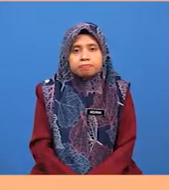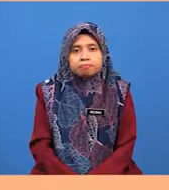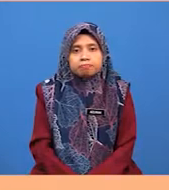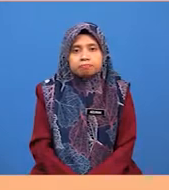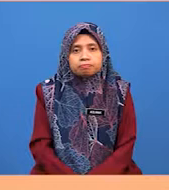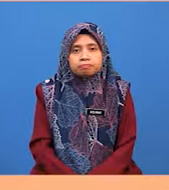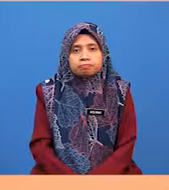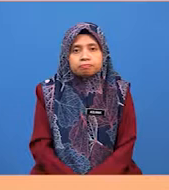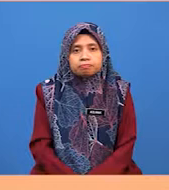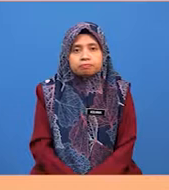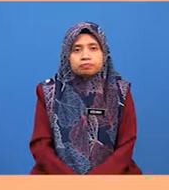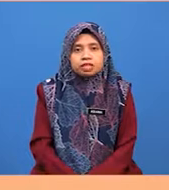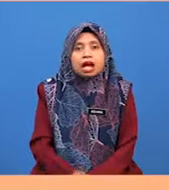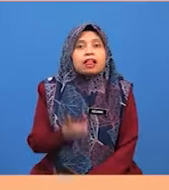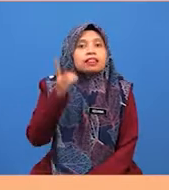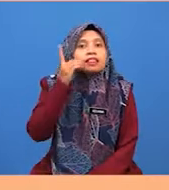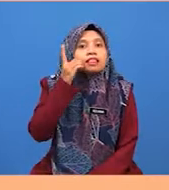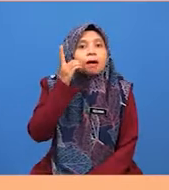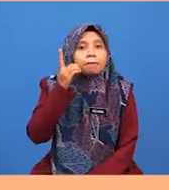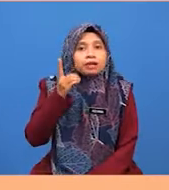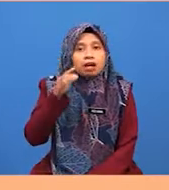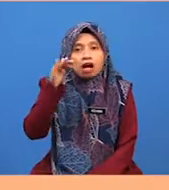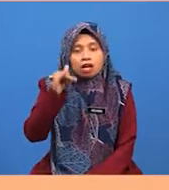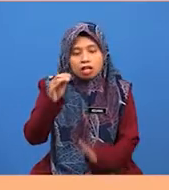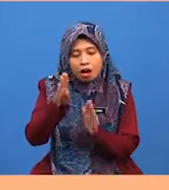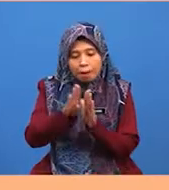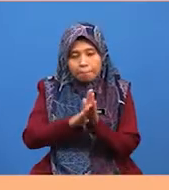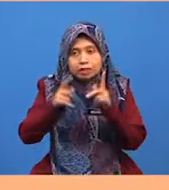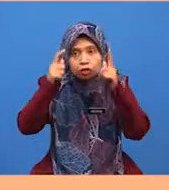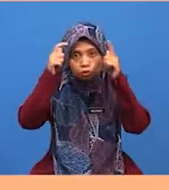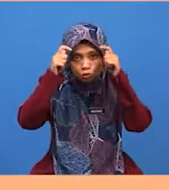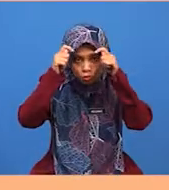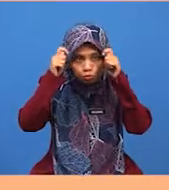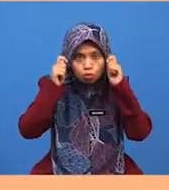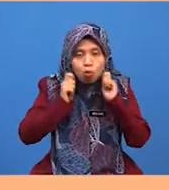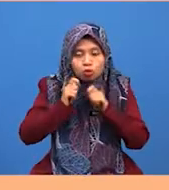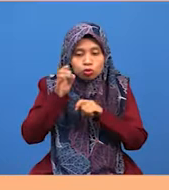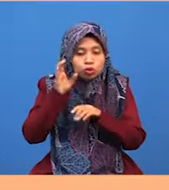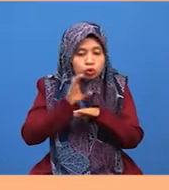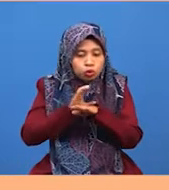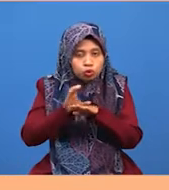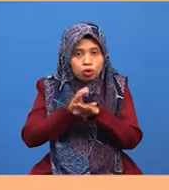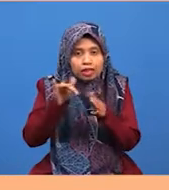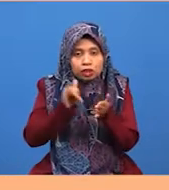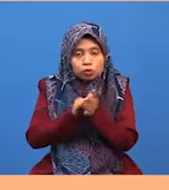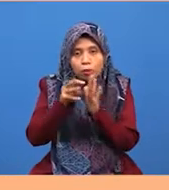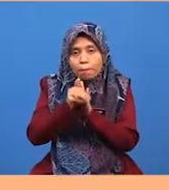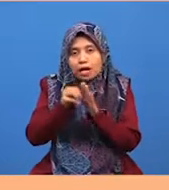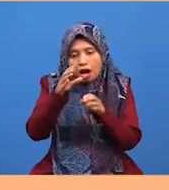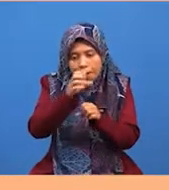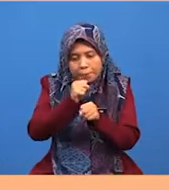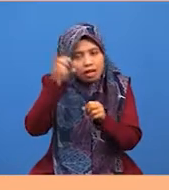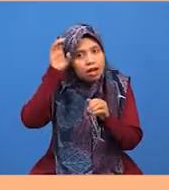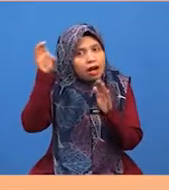pandai murid-murid. Damia yang bertudung coklat itu mengambil gambar